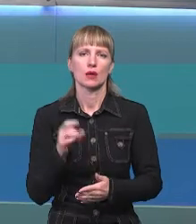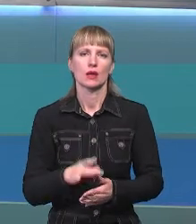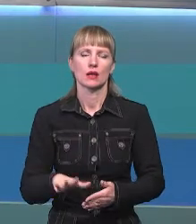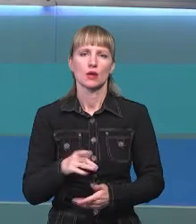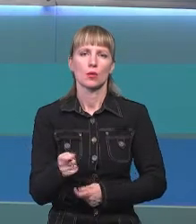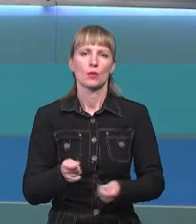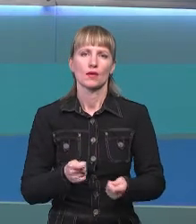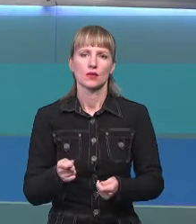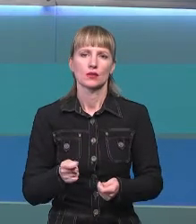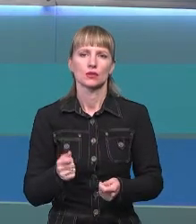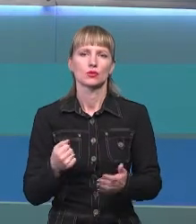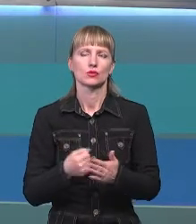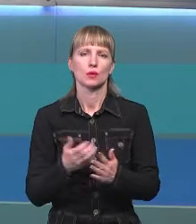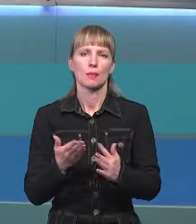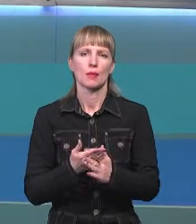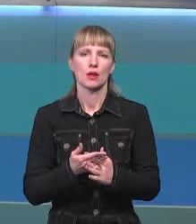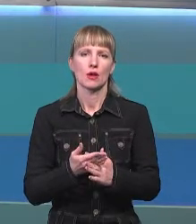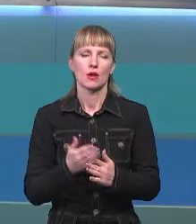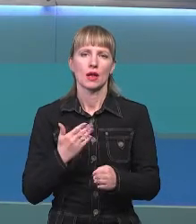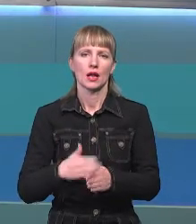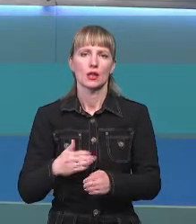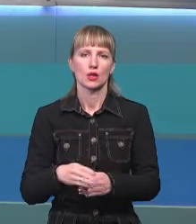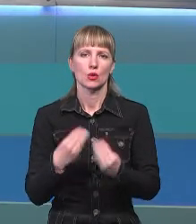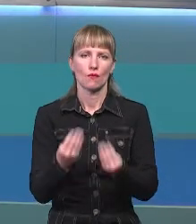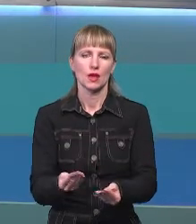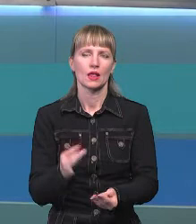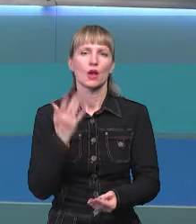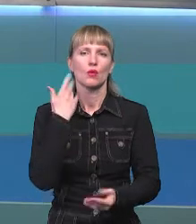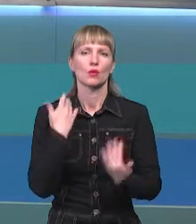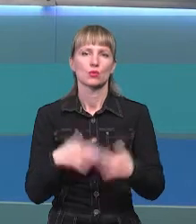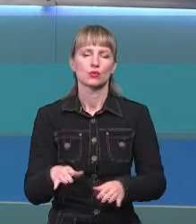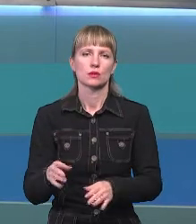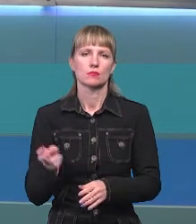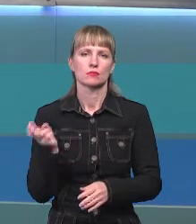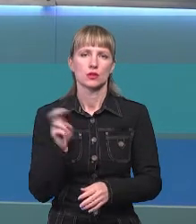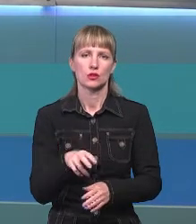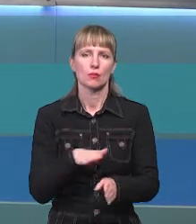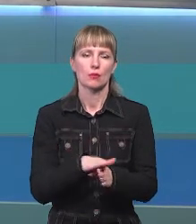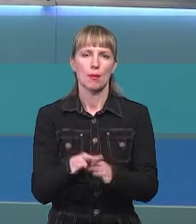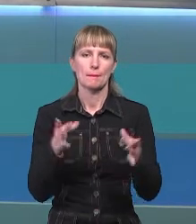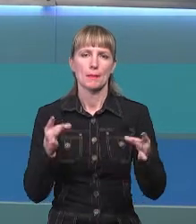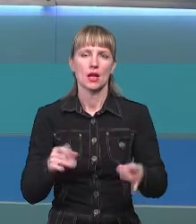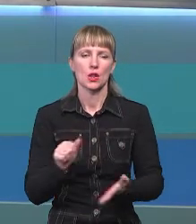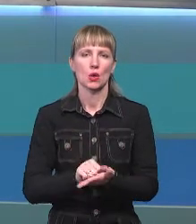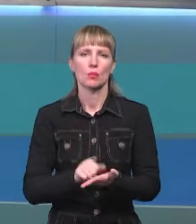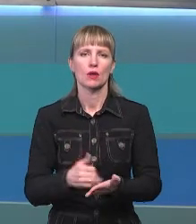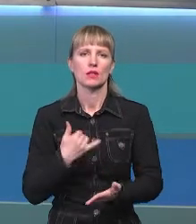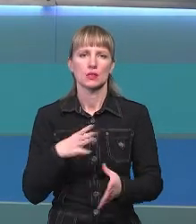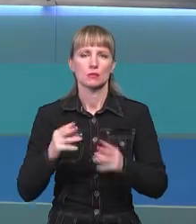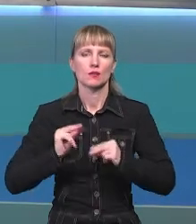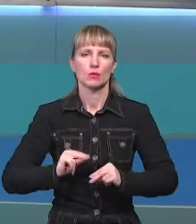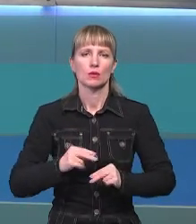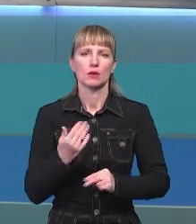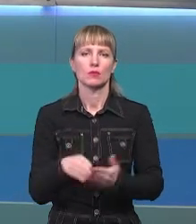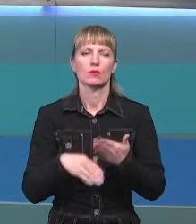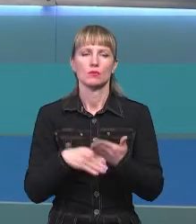регіонального управління щодо пільгового кредитування. І коли вони вже приїжджають з повним пакетом документів, то наші співробітники